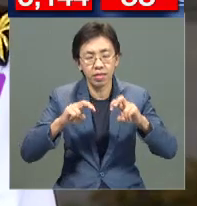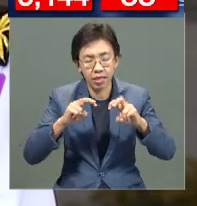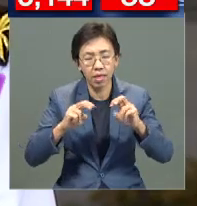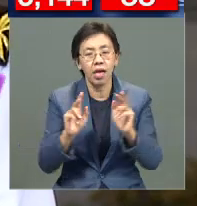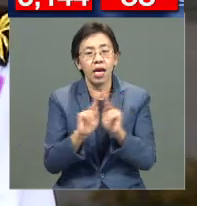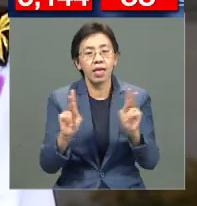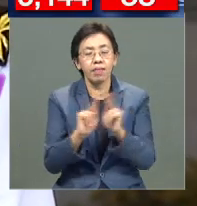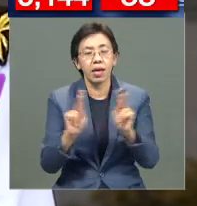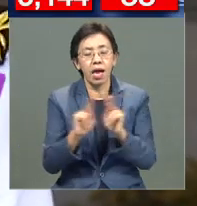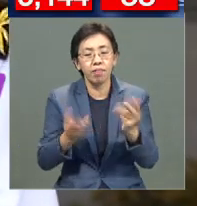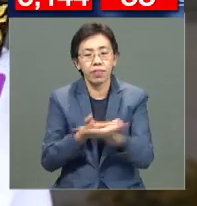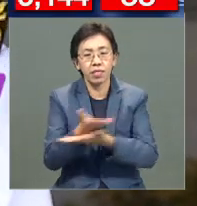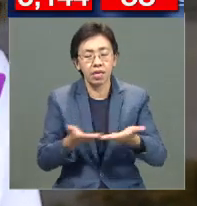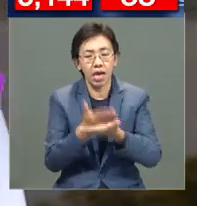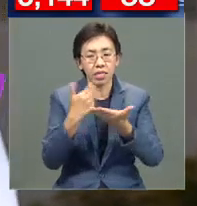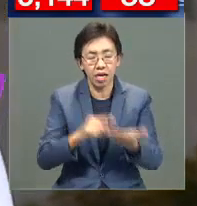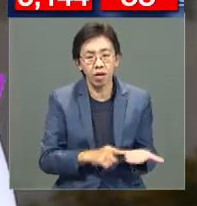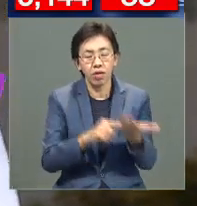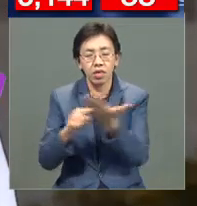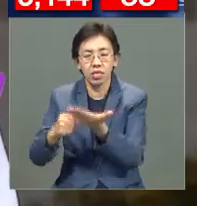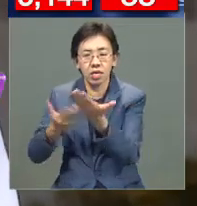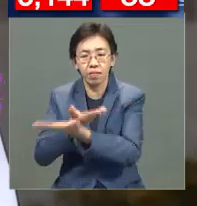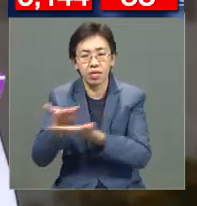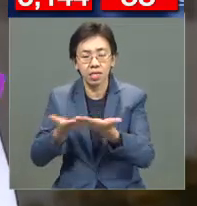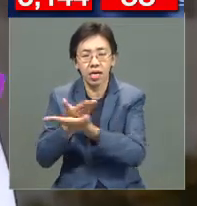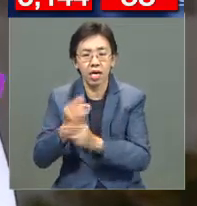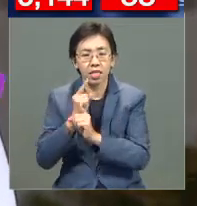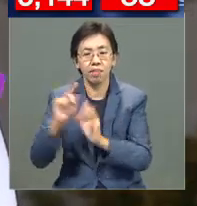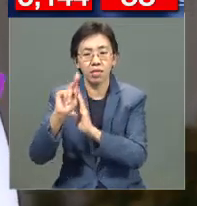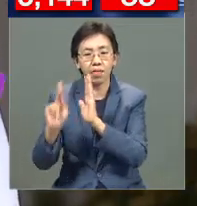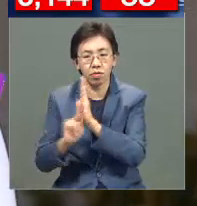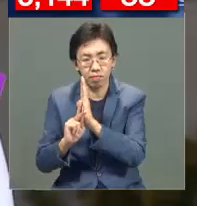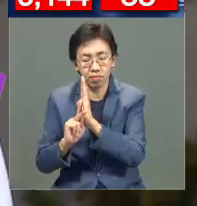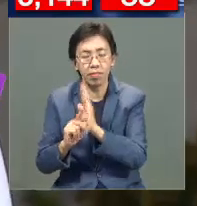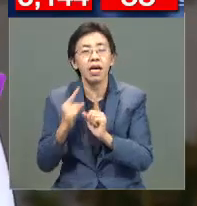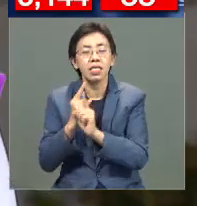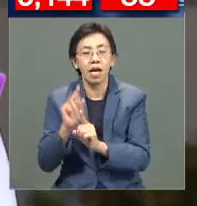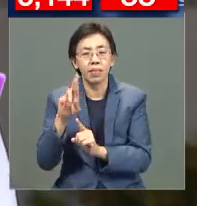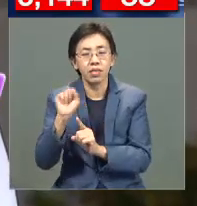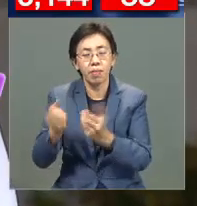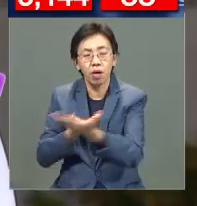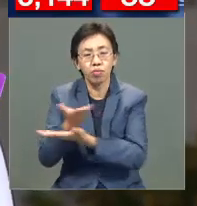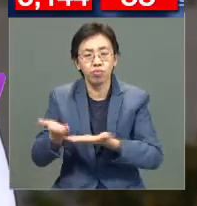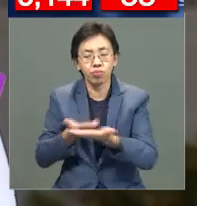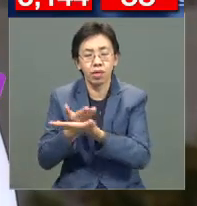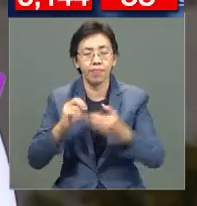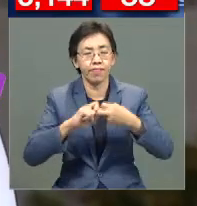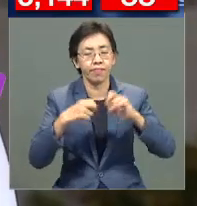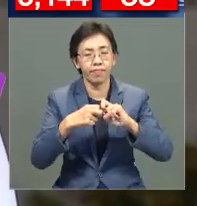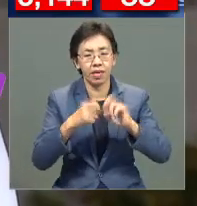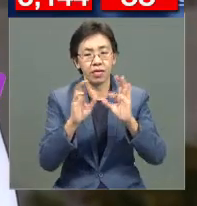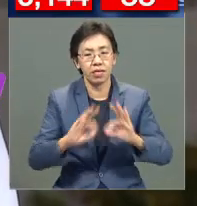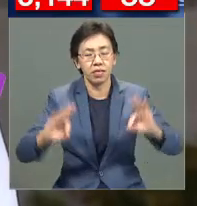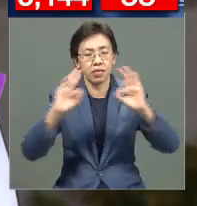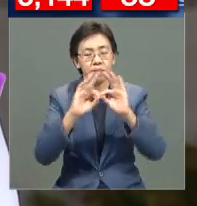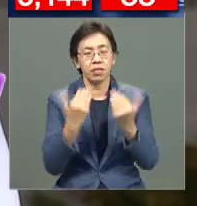กรรมการที่ตั้งขึ้นครับก่อนนำเข้าพิจารณาร่วมกันตามกระบวนการในรัฐสภาอย่างไรก็ตามปัญหาที่สำคัญที่สุดของ